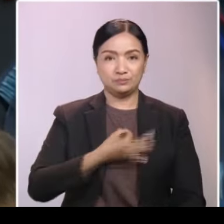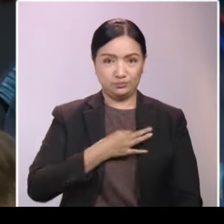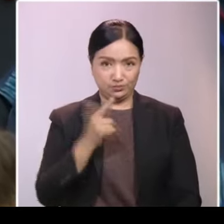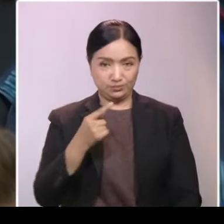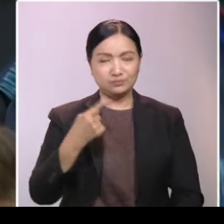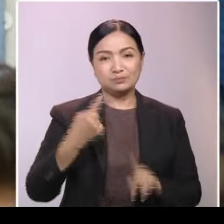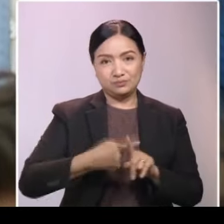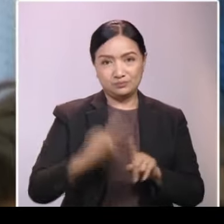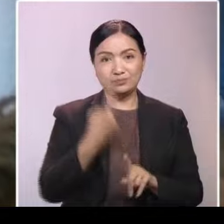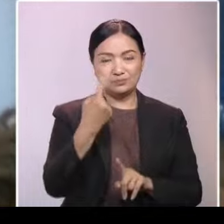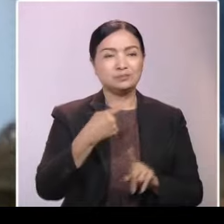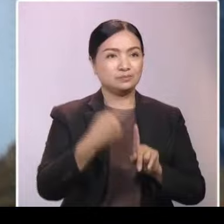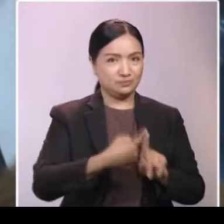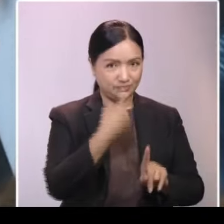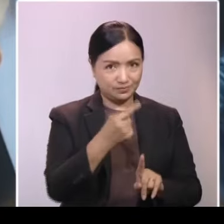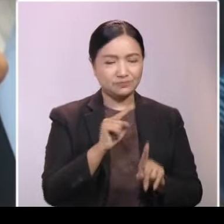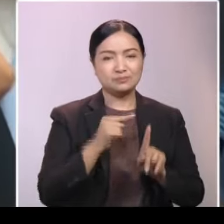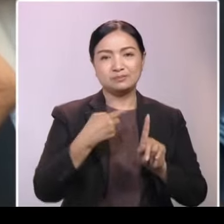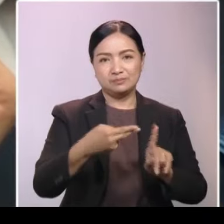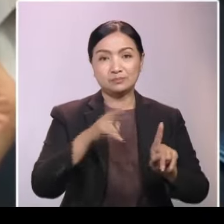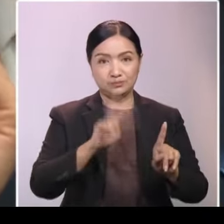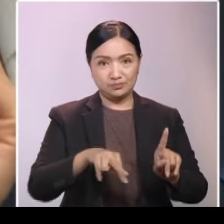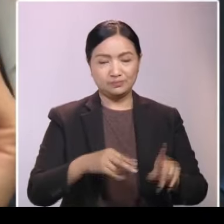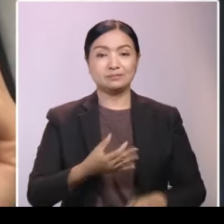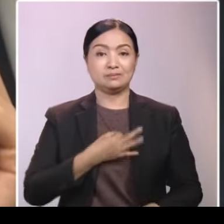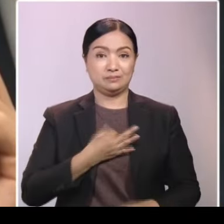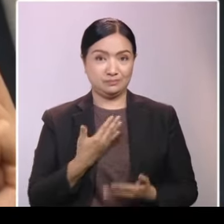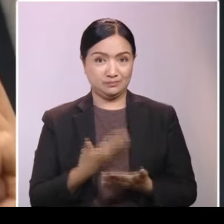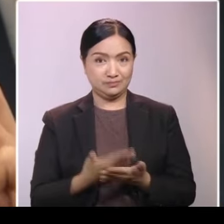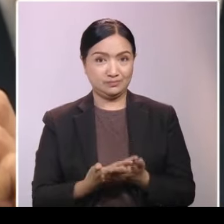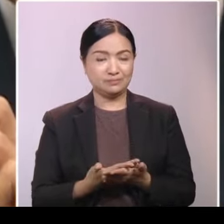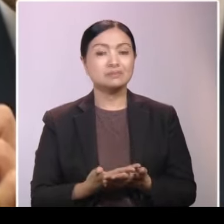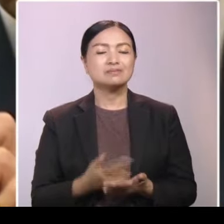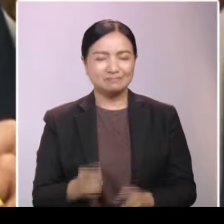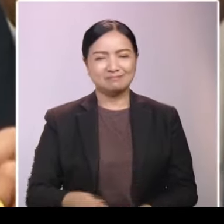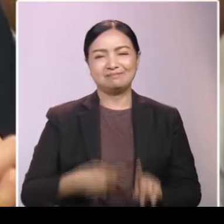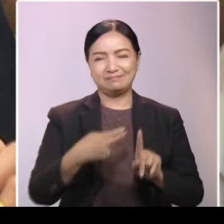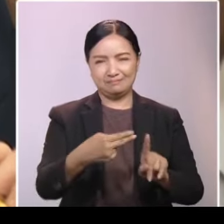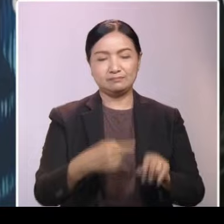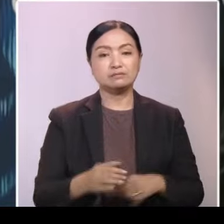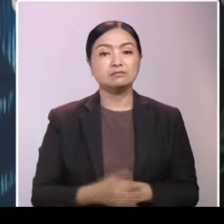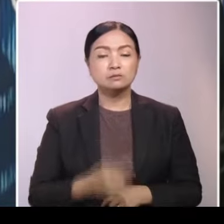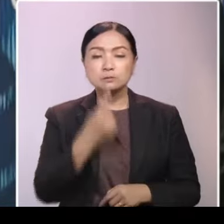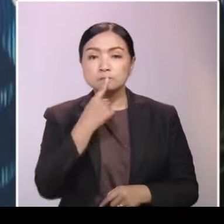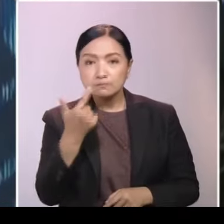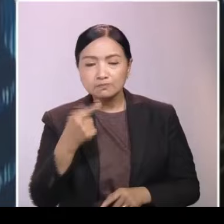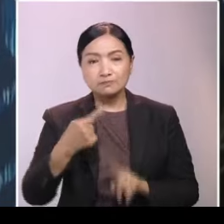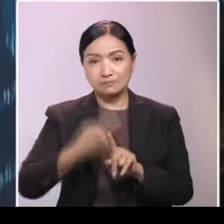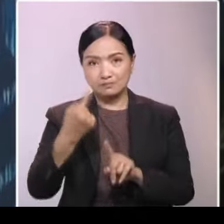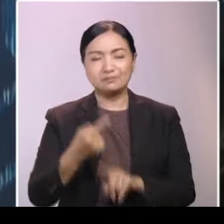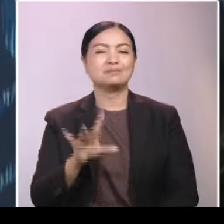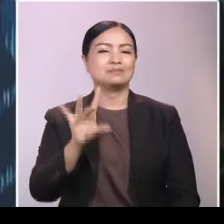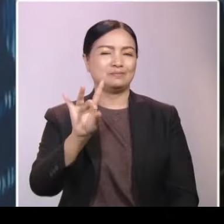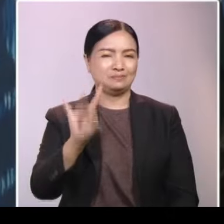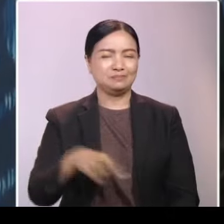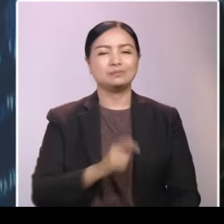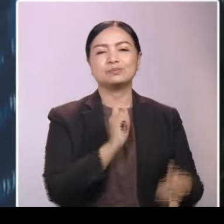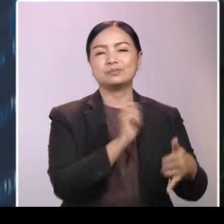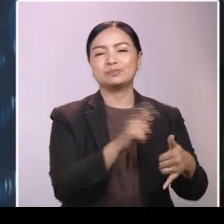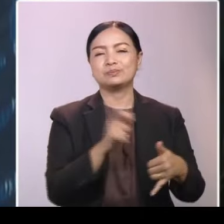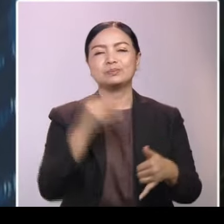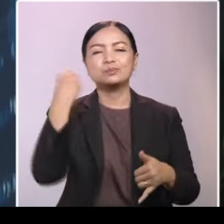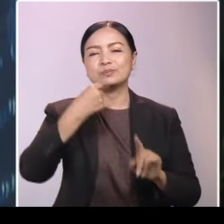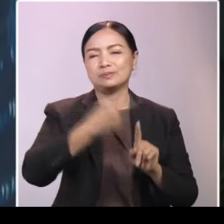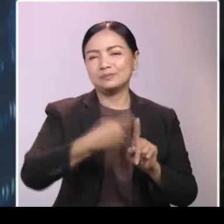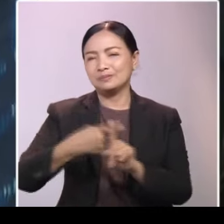ได้รับเงินเดือนในอัตราเดือนละ 12,000 บาทเหรียญเงินเดือนละ 10,000 บาทและเหรียญทองแดงเดือนละ 8,000 บาทอีกด้วยครับจากนั้นนะครับนักกีฬ